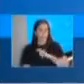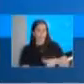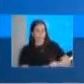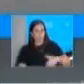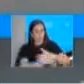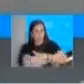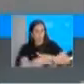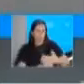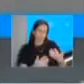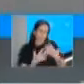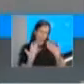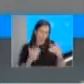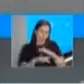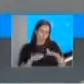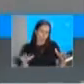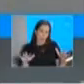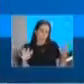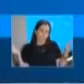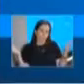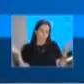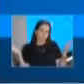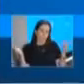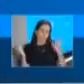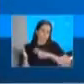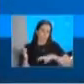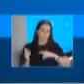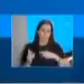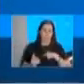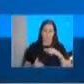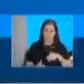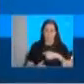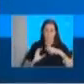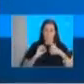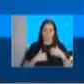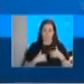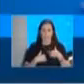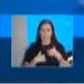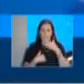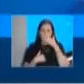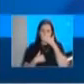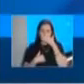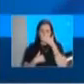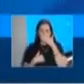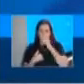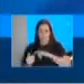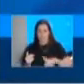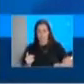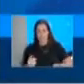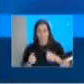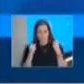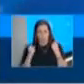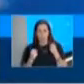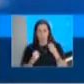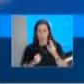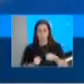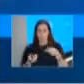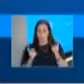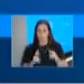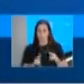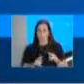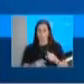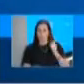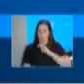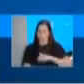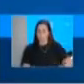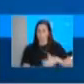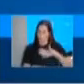רשויות עניות באופן טבעי הילדים בתחומה חד משמעי. אני בא מניח מפתח תקווה, רשות פתח תקווה, עם רשות עם חוסן כלכלי, יש את האפשרות, יש